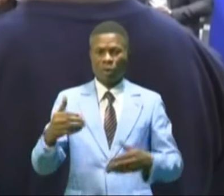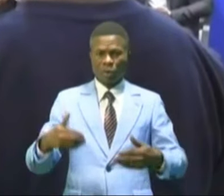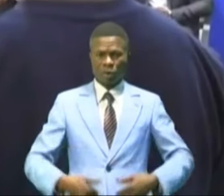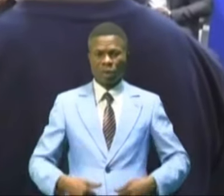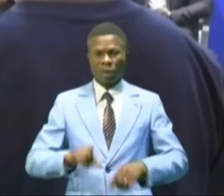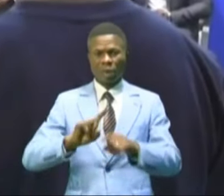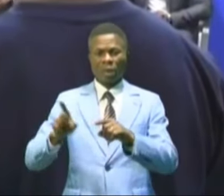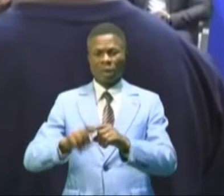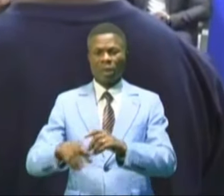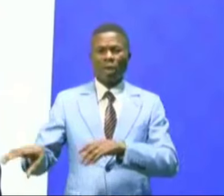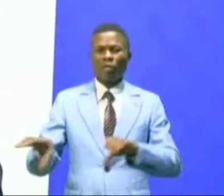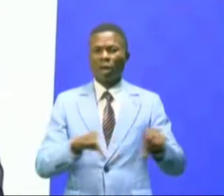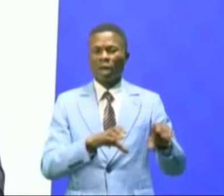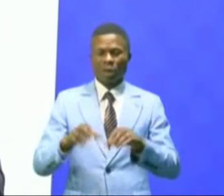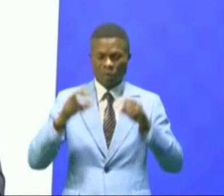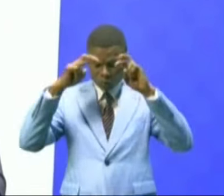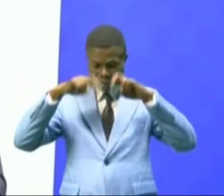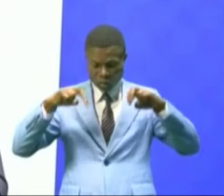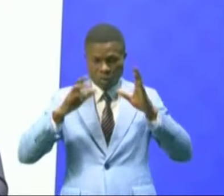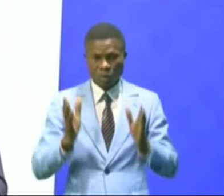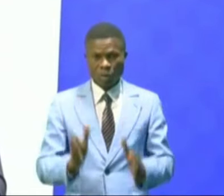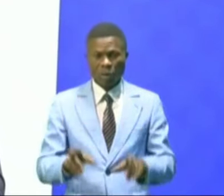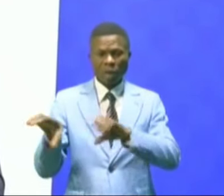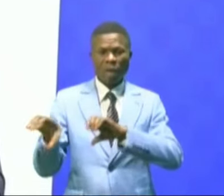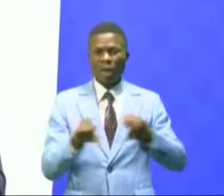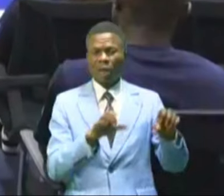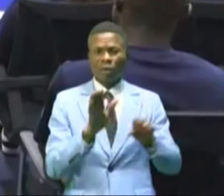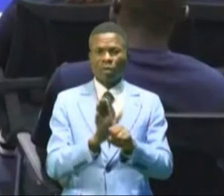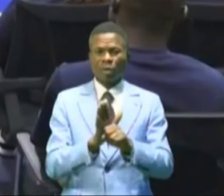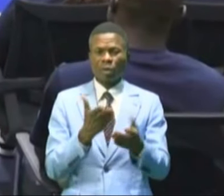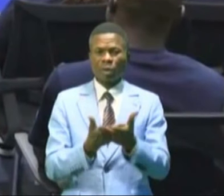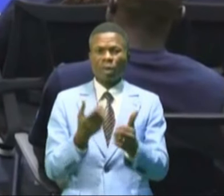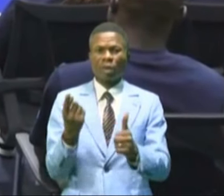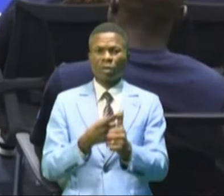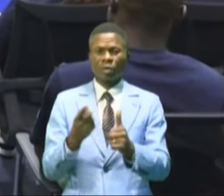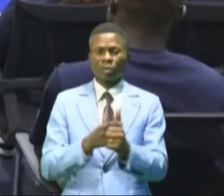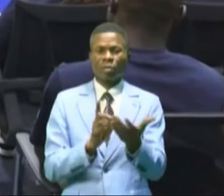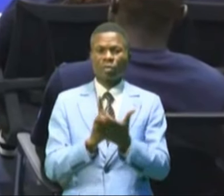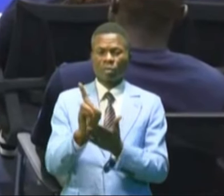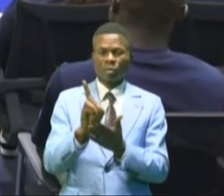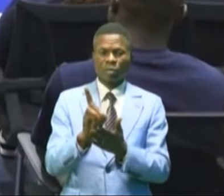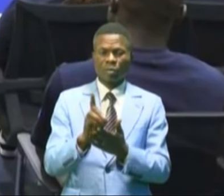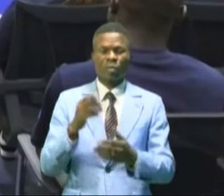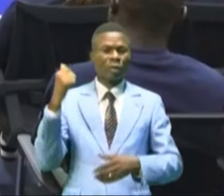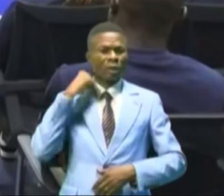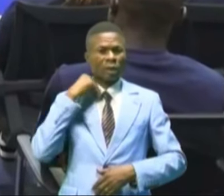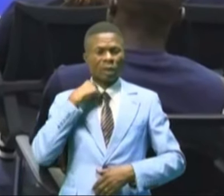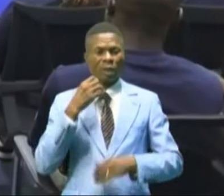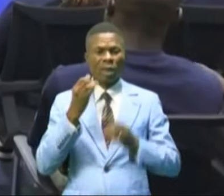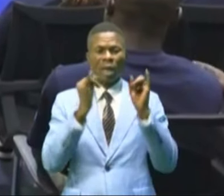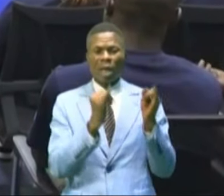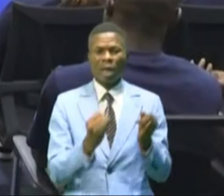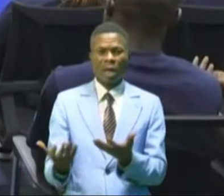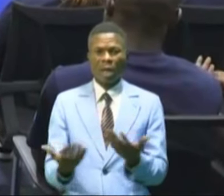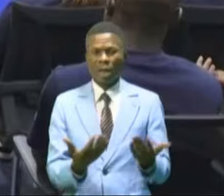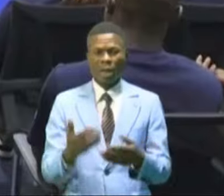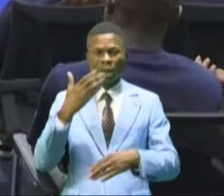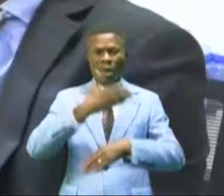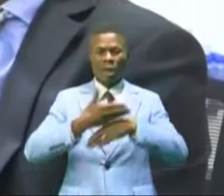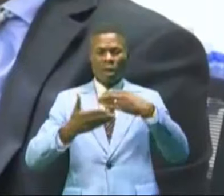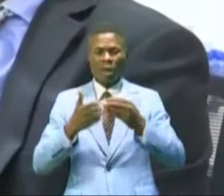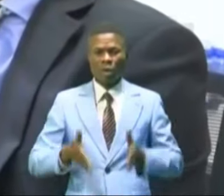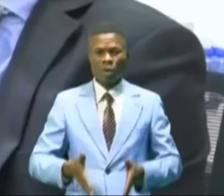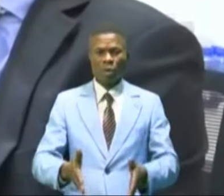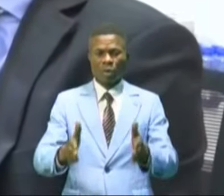différents domaines de recherche et d'activités, notamment les droits, la médecine, informatique, infrastructures